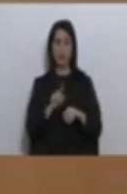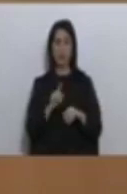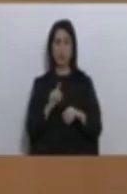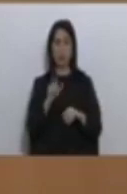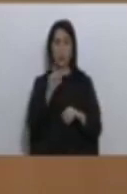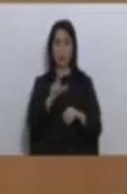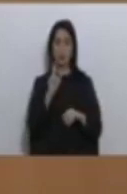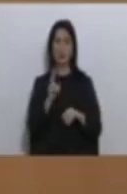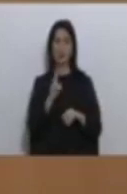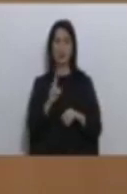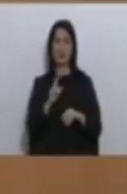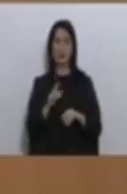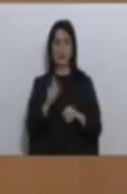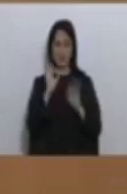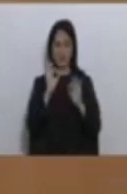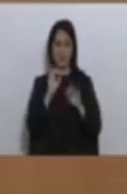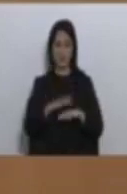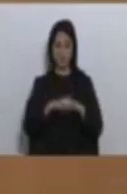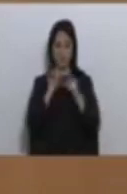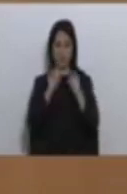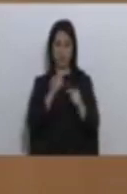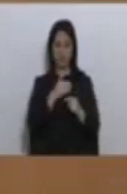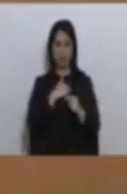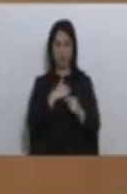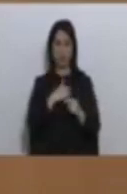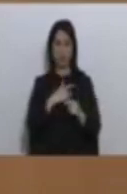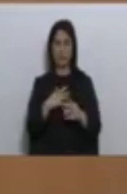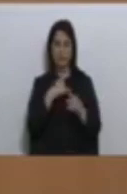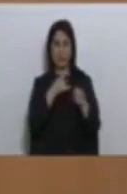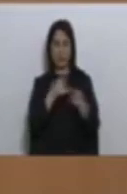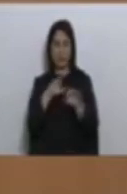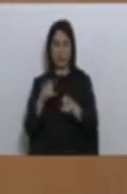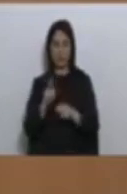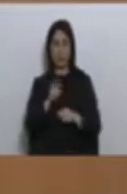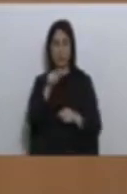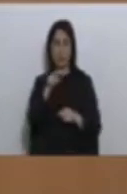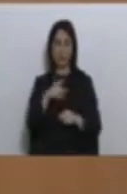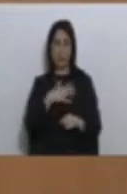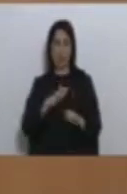ადამიანები, რომლებიც სამართლიან პროტესტს გამოხატავენ, მაქსიმალურად დავაშინოთ და შევაშინოთ იმისთვის, რომ თქვენ არ შეწუხდეთ. მადლობთ.